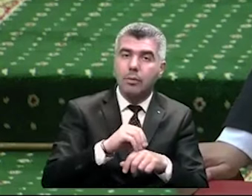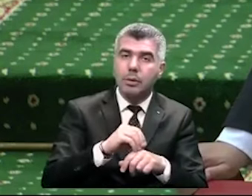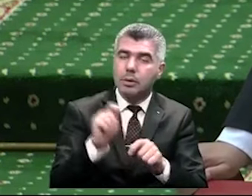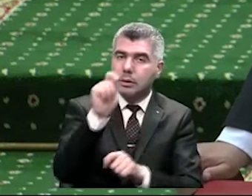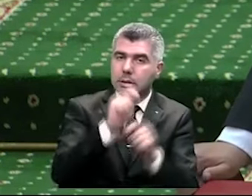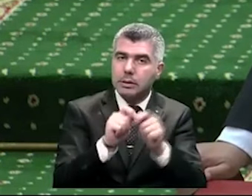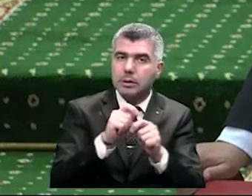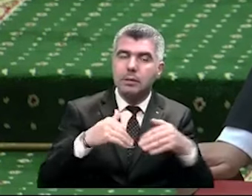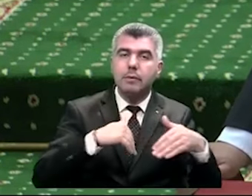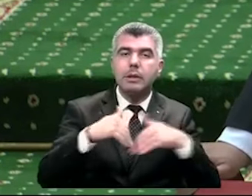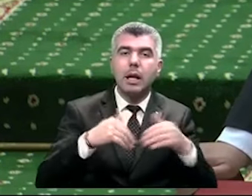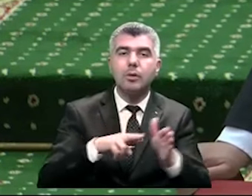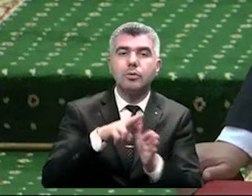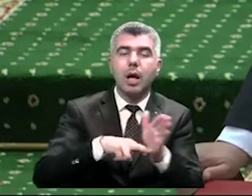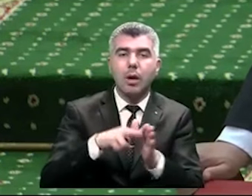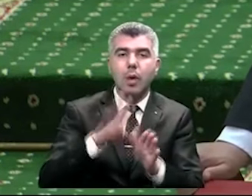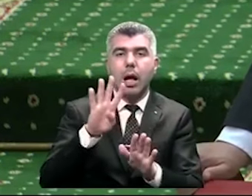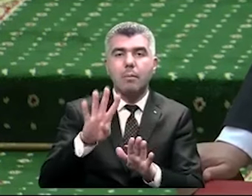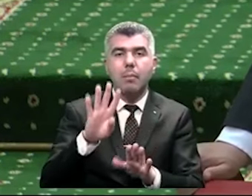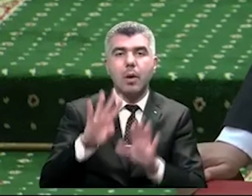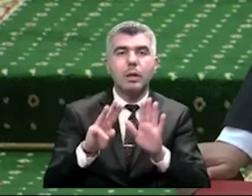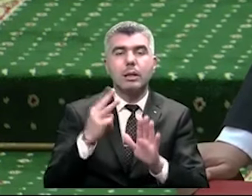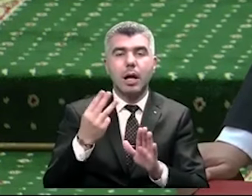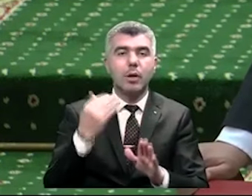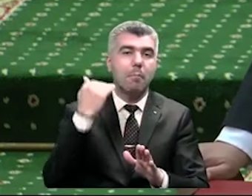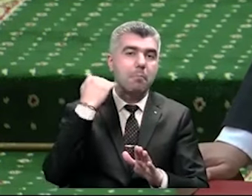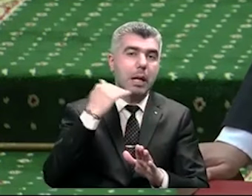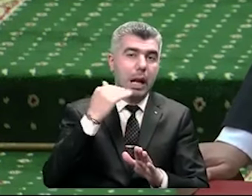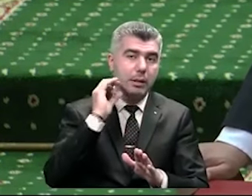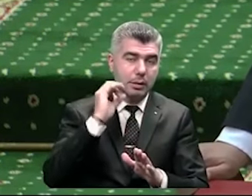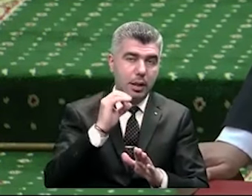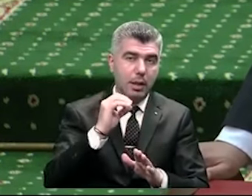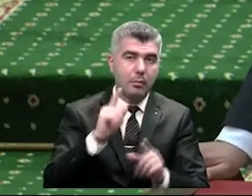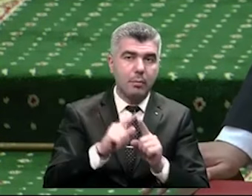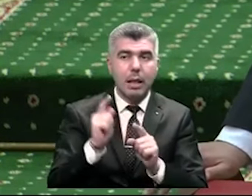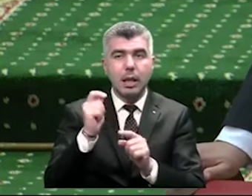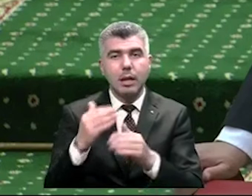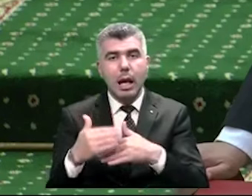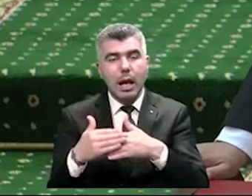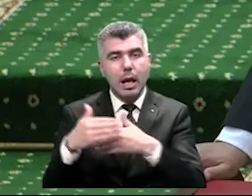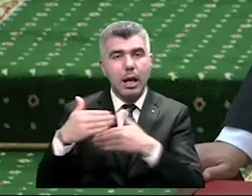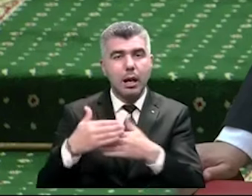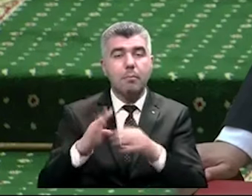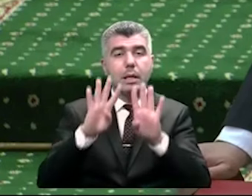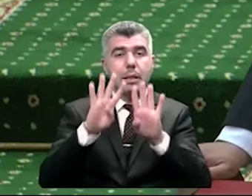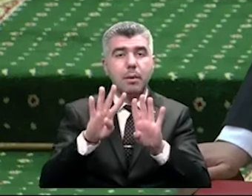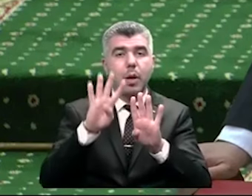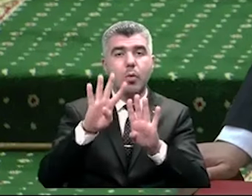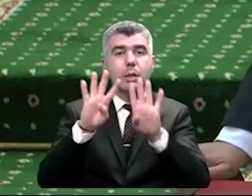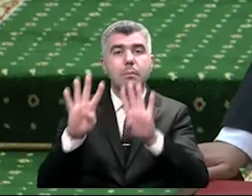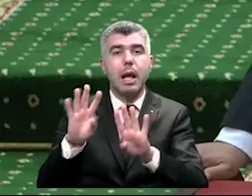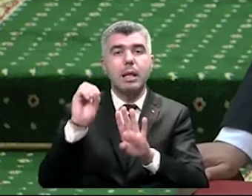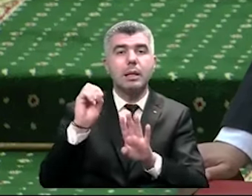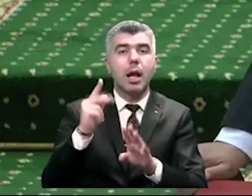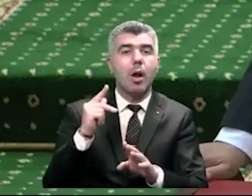الطريق الجهوي رقم 413 الرابطه ما بين مكناس وسوق الاربع على طول 88 م حيث تم انتهاء من انجاز